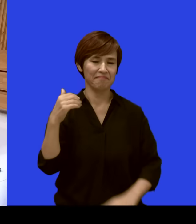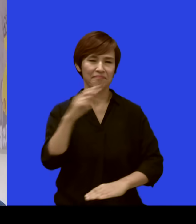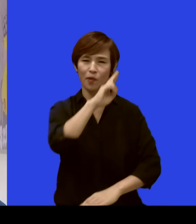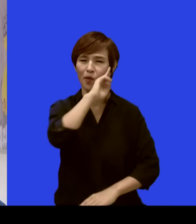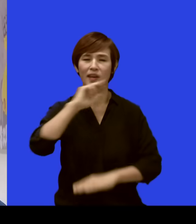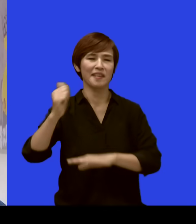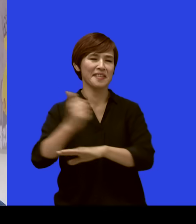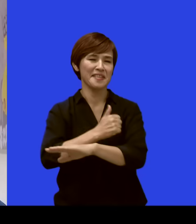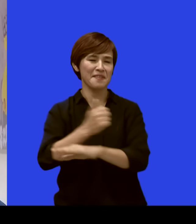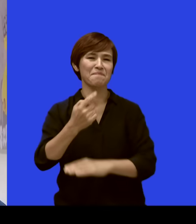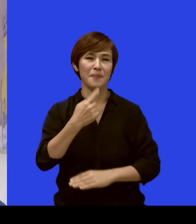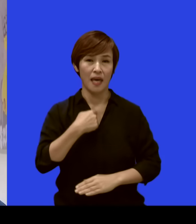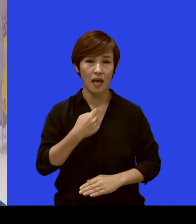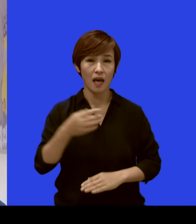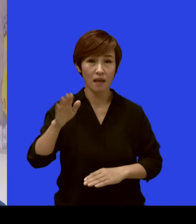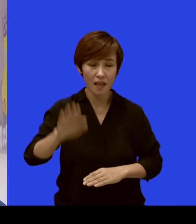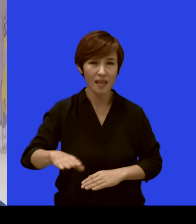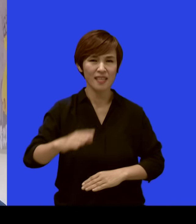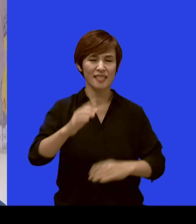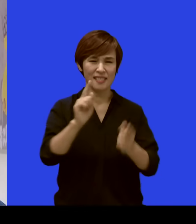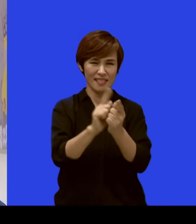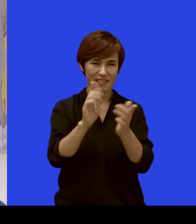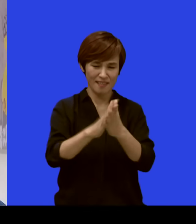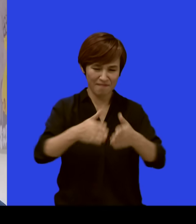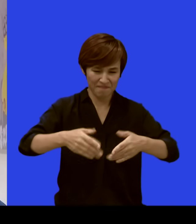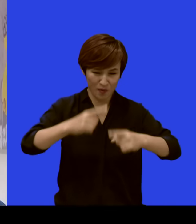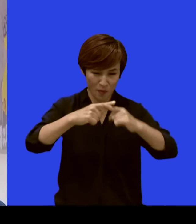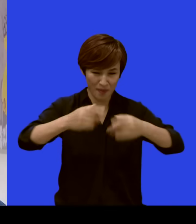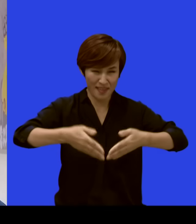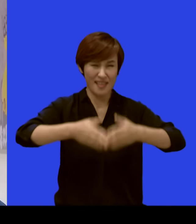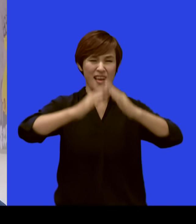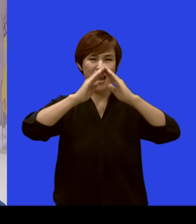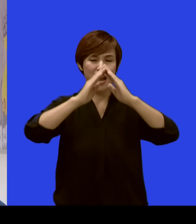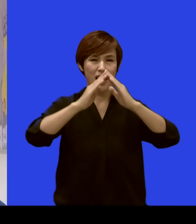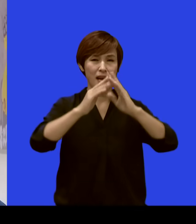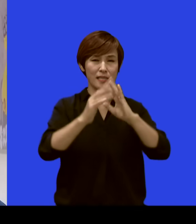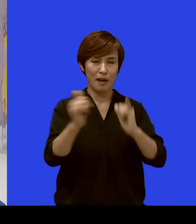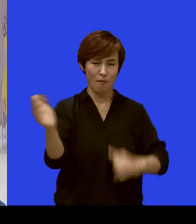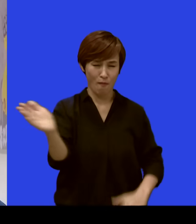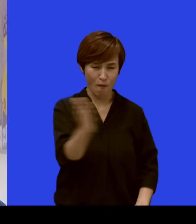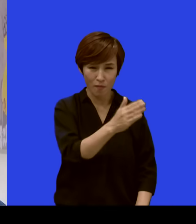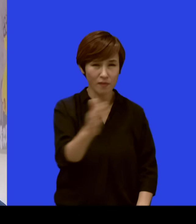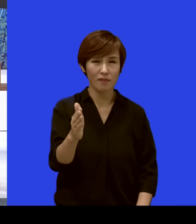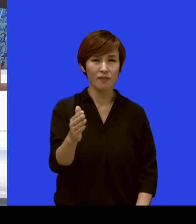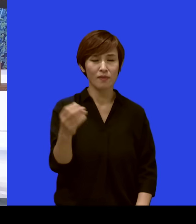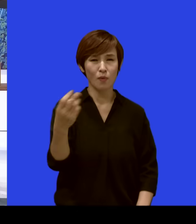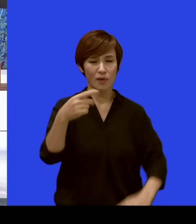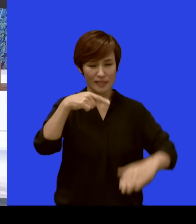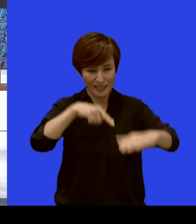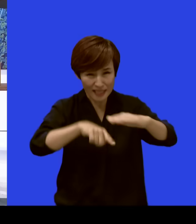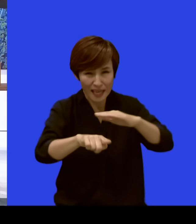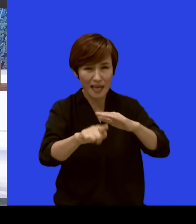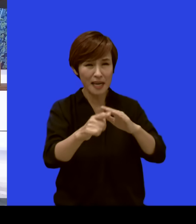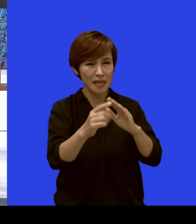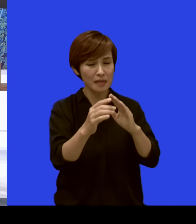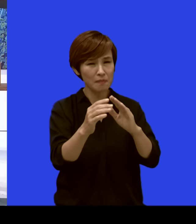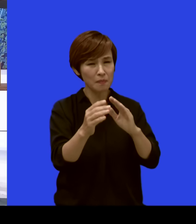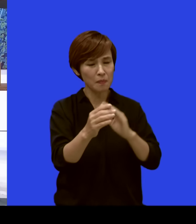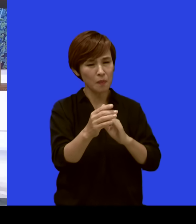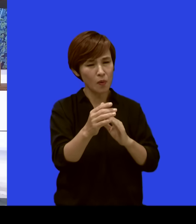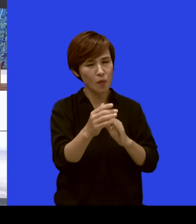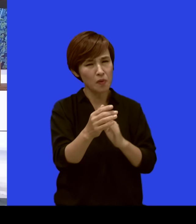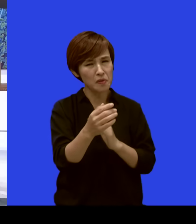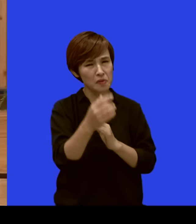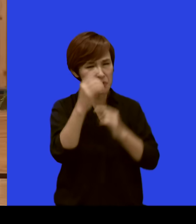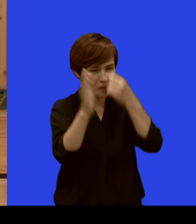교회와 제가 개척을 해서 정말 아무도 없거나 또 지하에 있는 작은 공간에서 거기서 만났던 교회 또